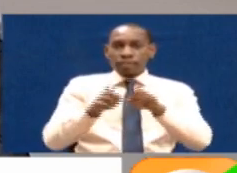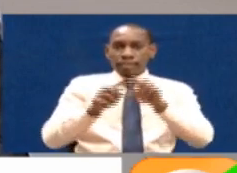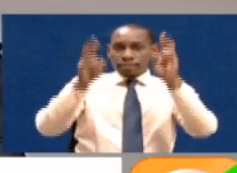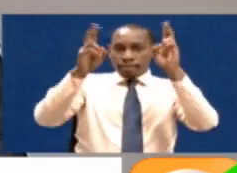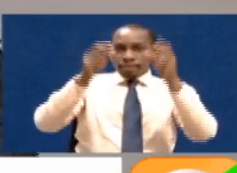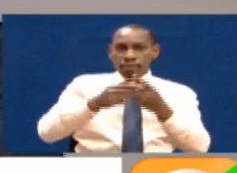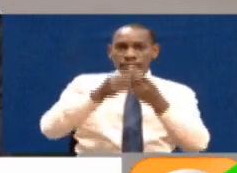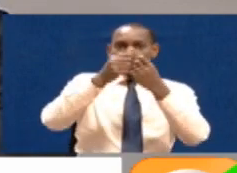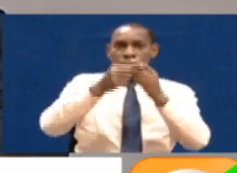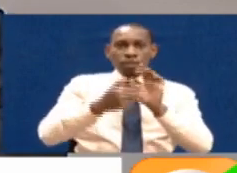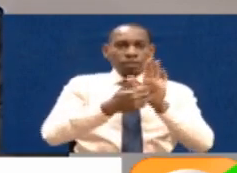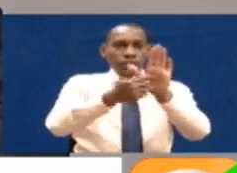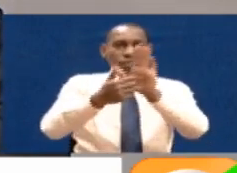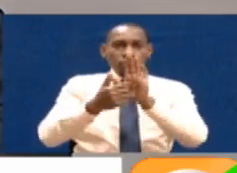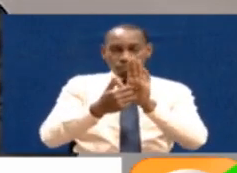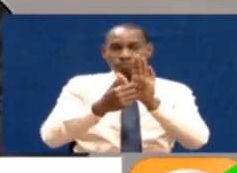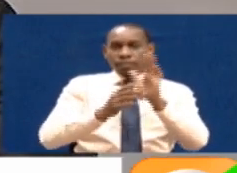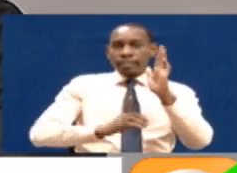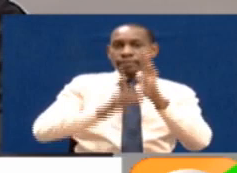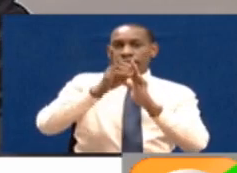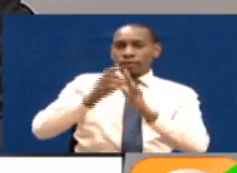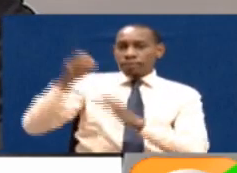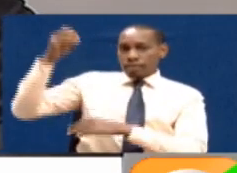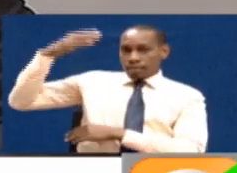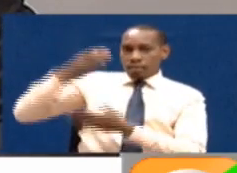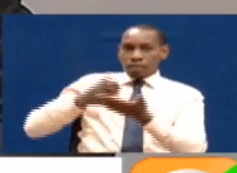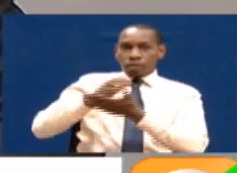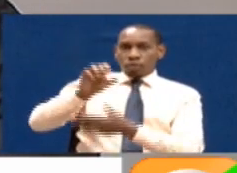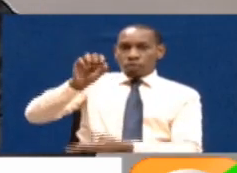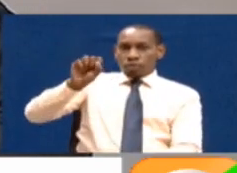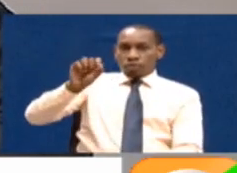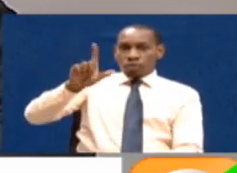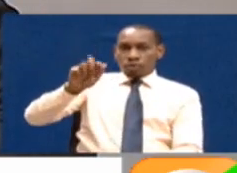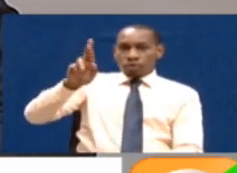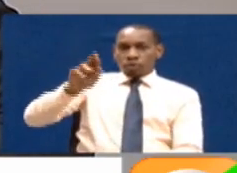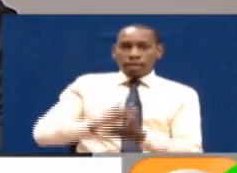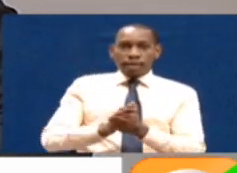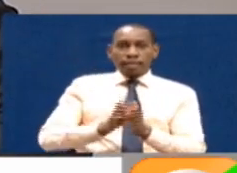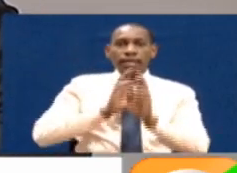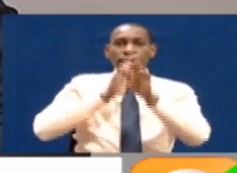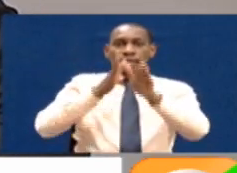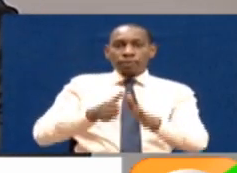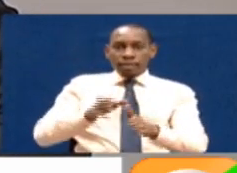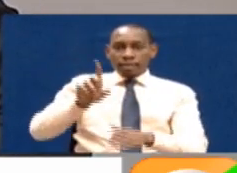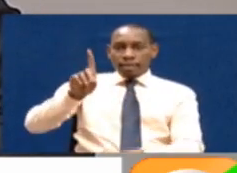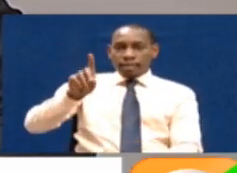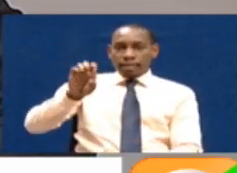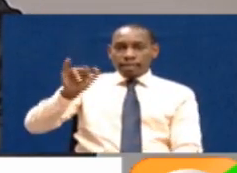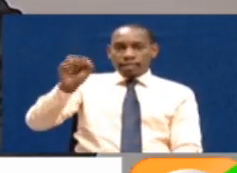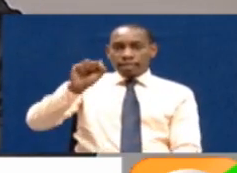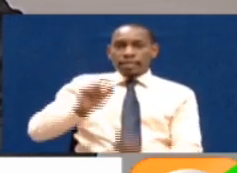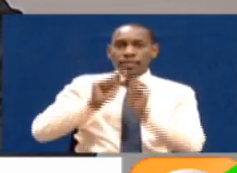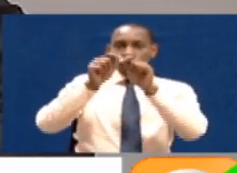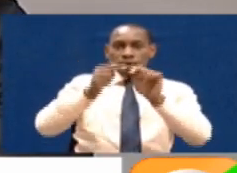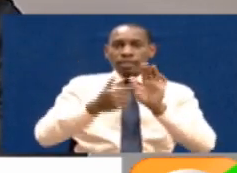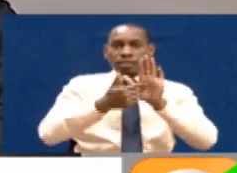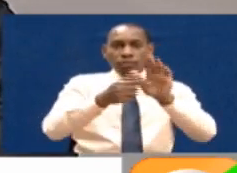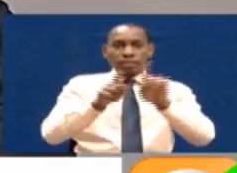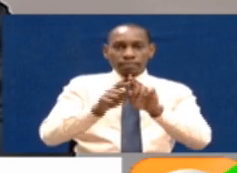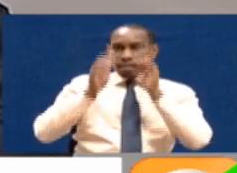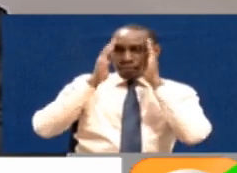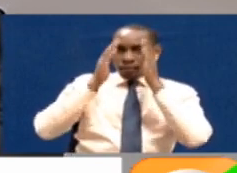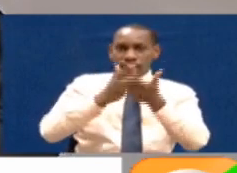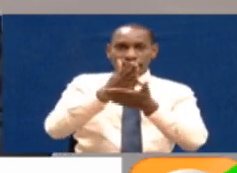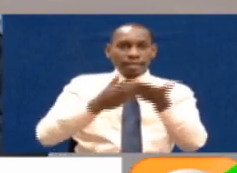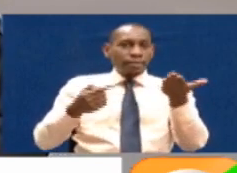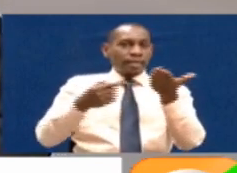iliyopewa kipaumbele katika maonyesho ya ustawishaji wa kawi kupitia nishati ya jua. Mwanahabari wetu Denis Otieno alitembelea maonyesho hayo na anaangazia